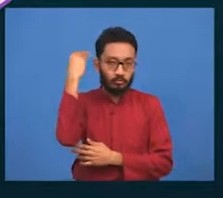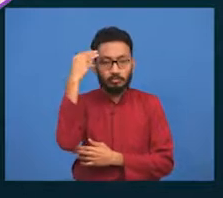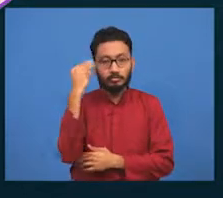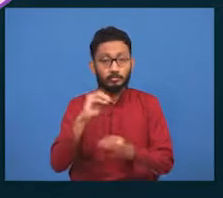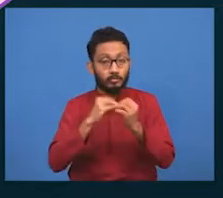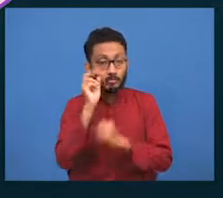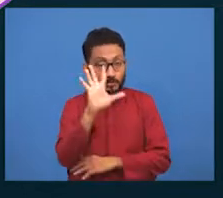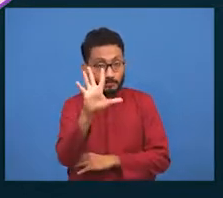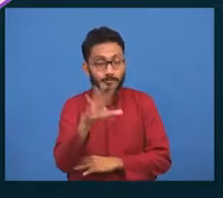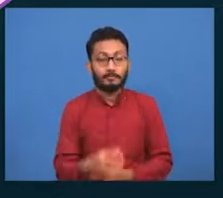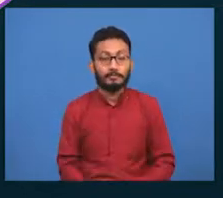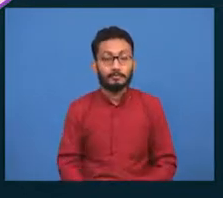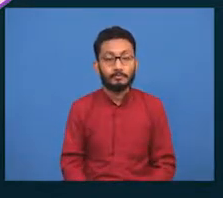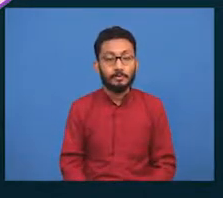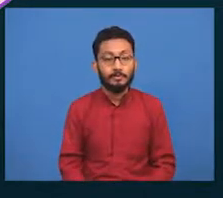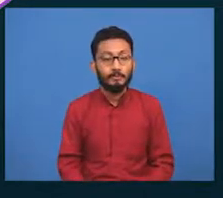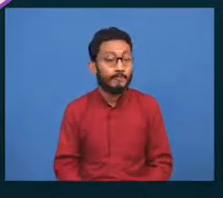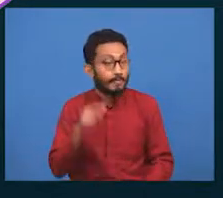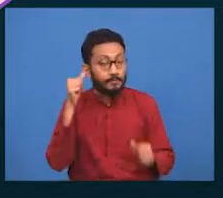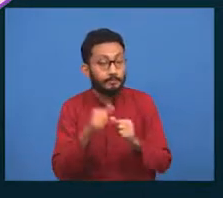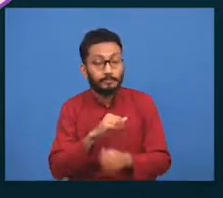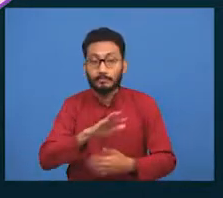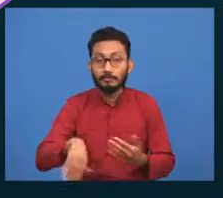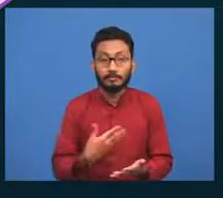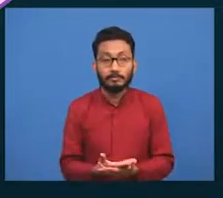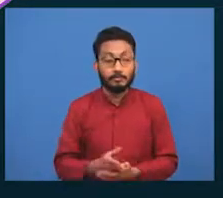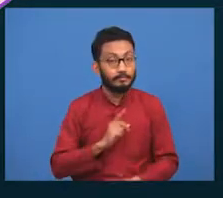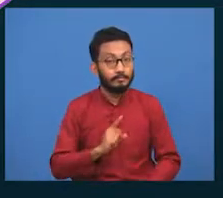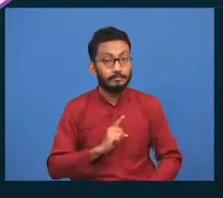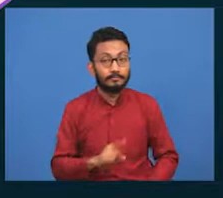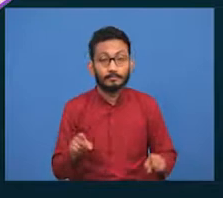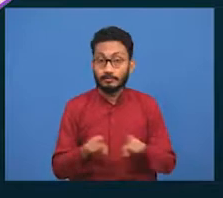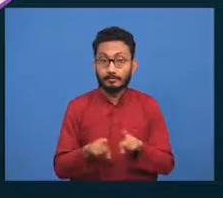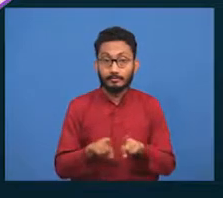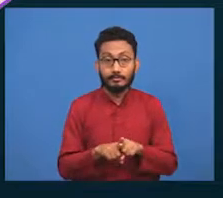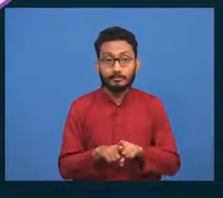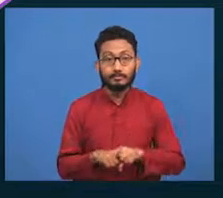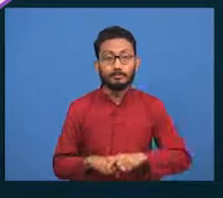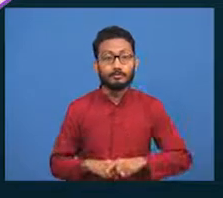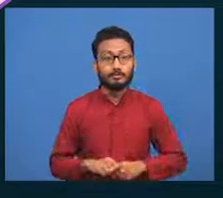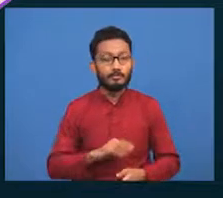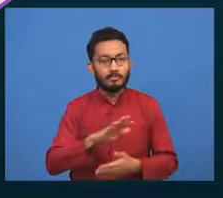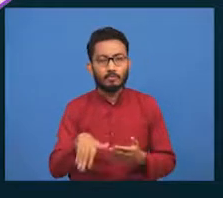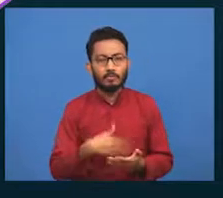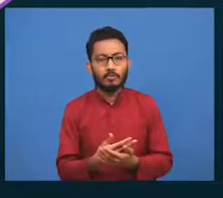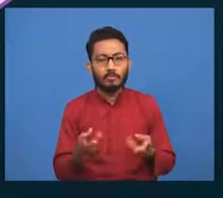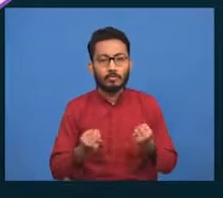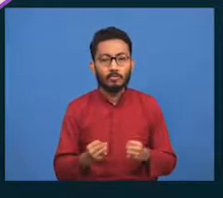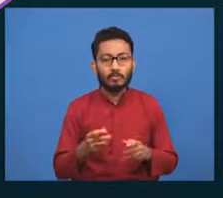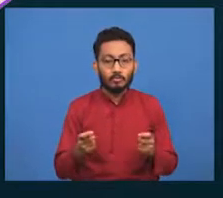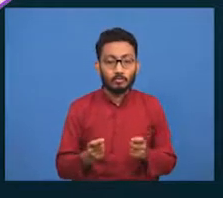menganggap semua agama di dunia adalah sama. Mereka juga menuntut agama lain patut diberi